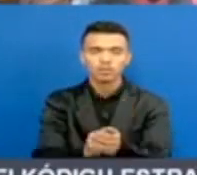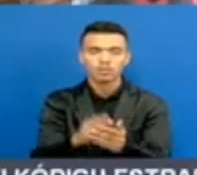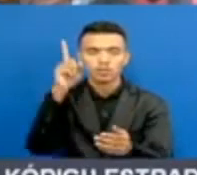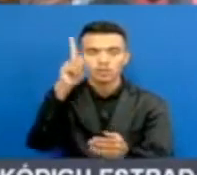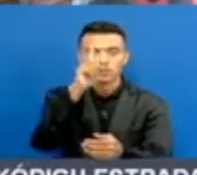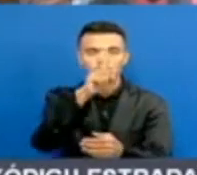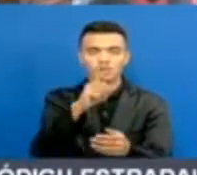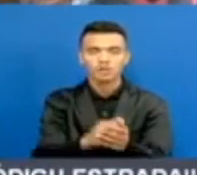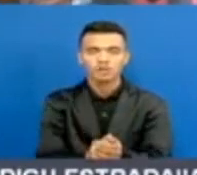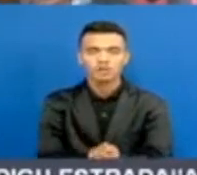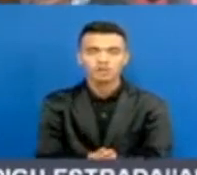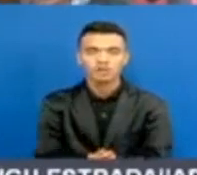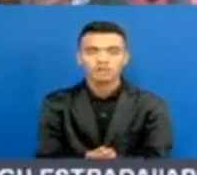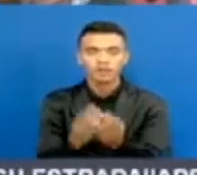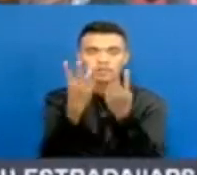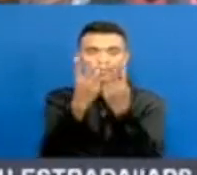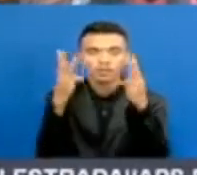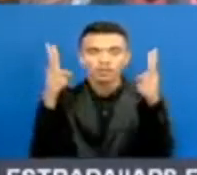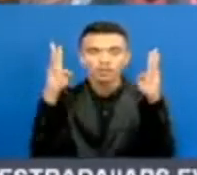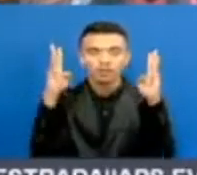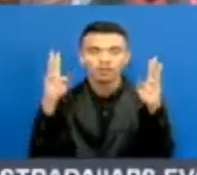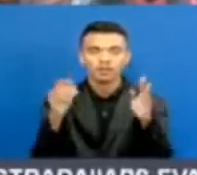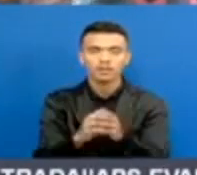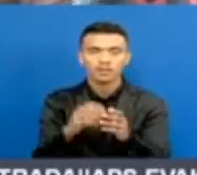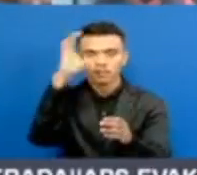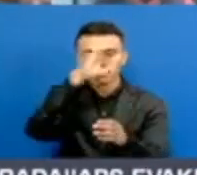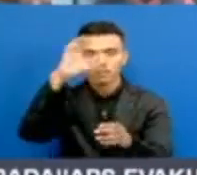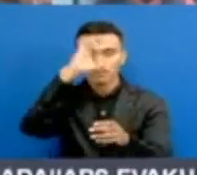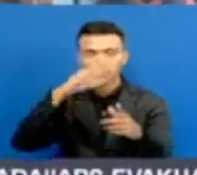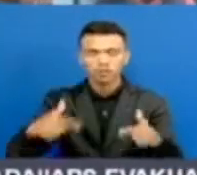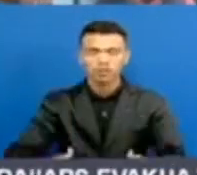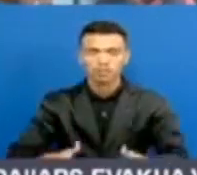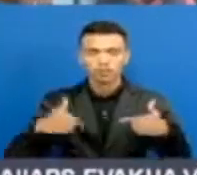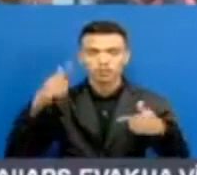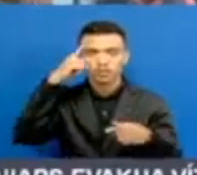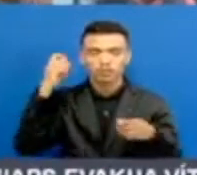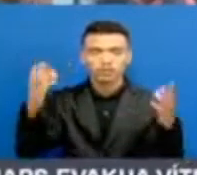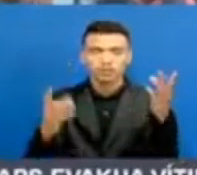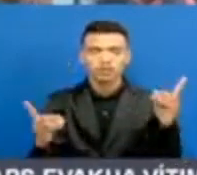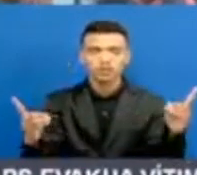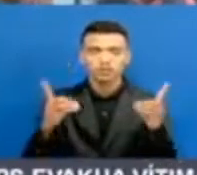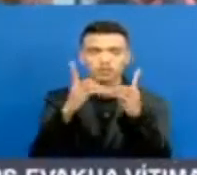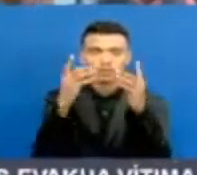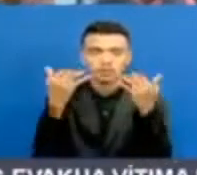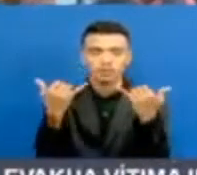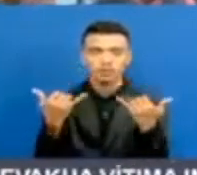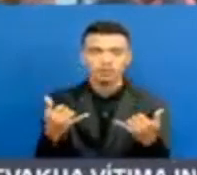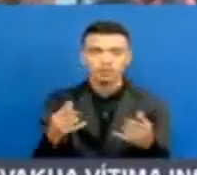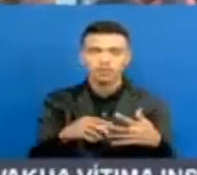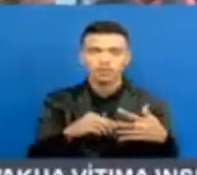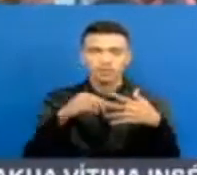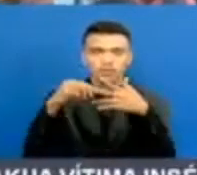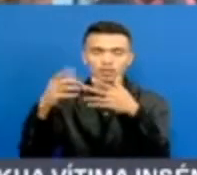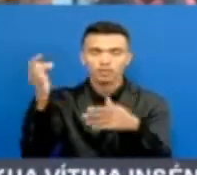ididak iha bita saba didin para lori hela provisore lori buka moris. Ya tamba akontese on sane ami liliu ba sira ne